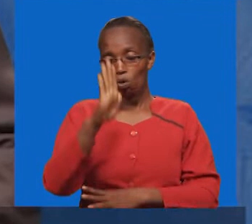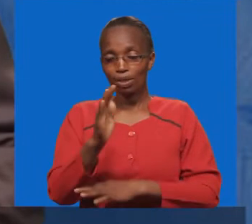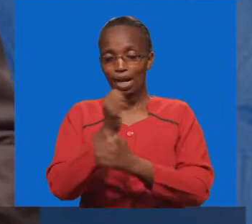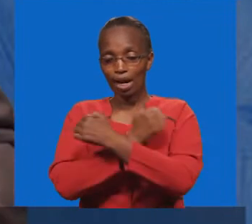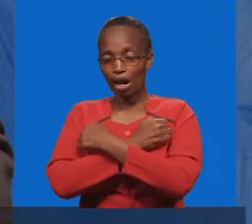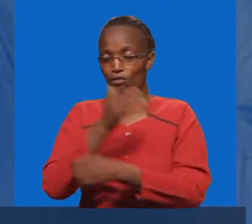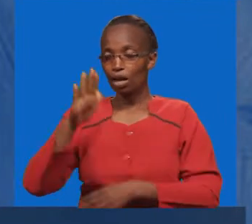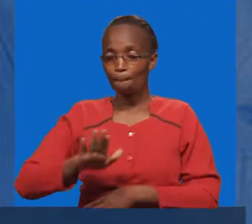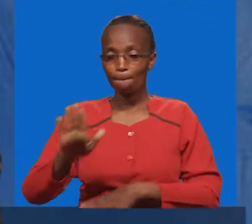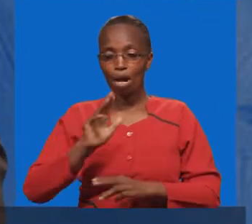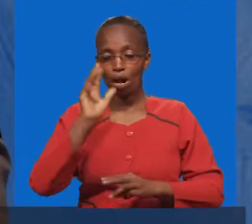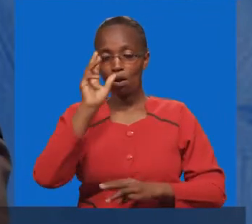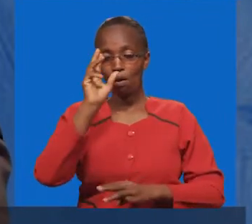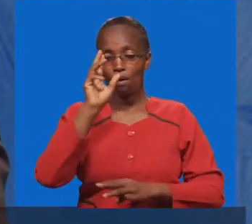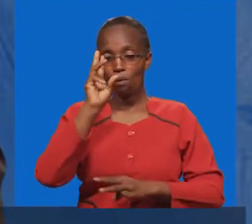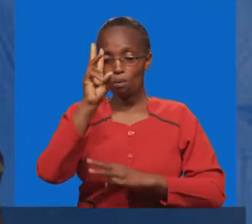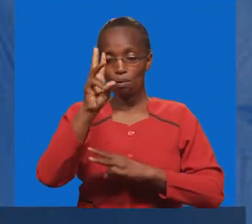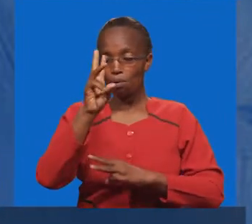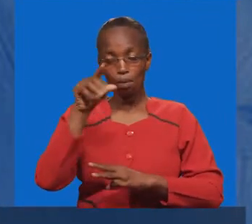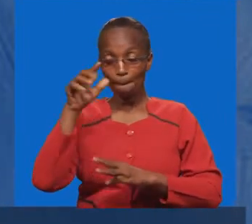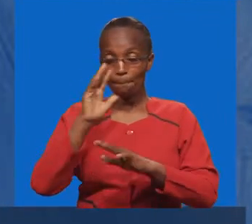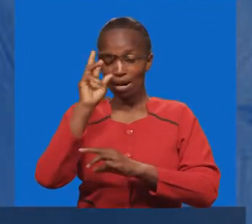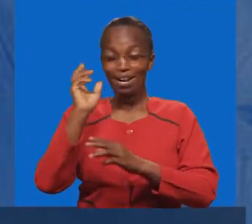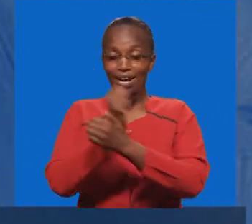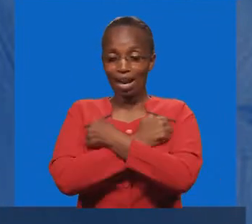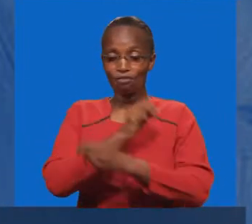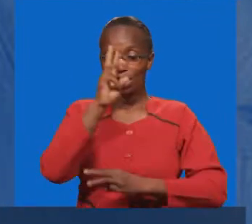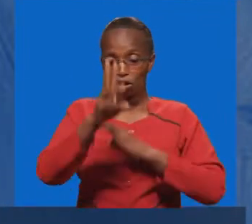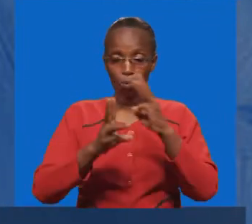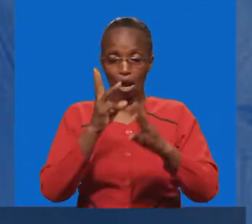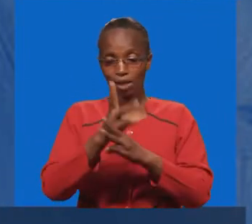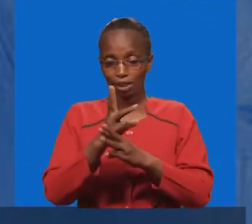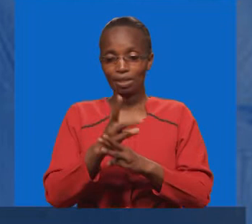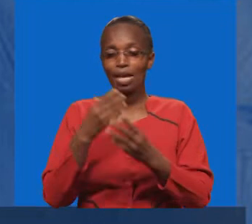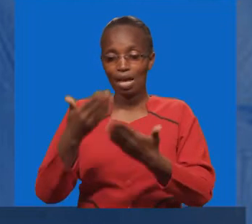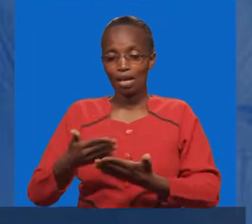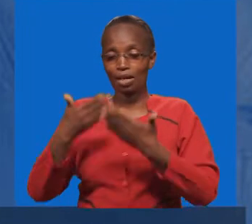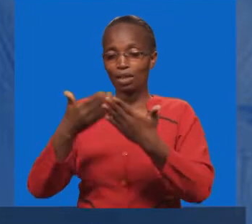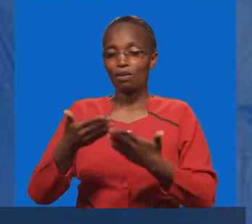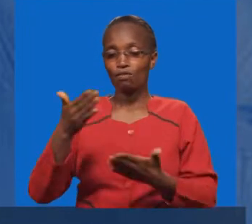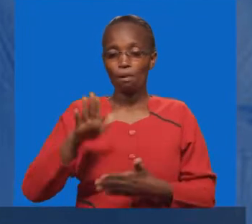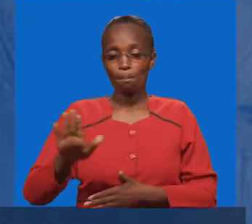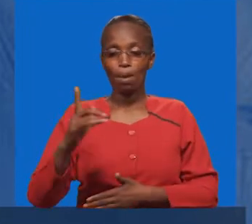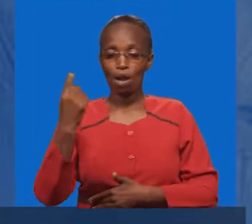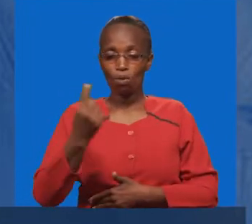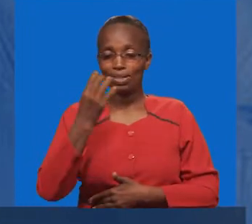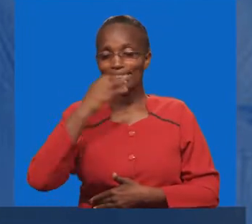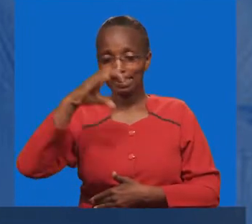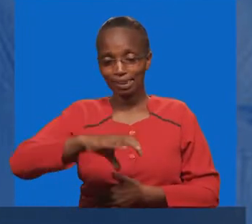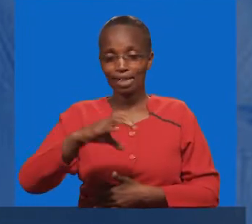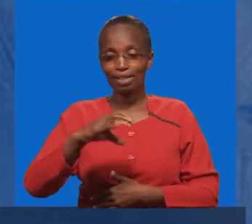kwa maana jinsi hii Mungu aliupenda ulimwengu hata akamtoa mwanawe pekee, ili kila mtu amwaminie